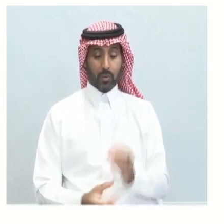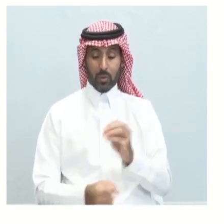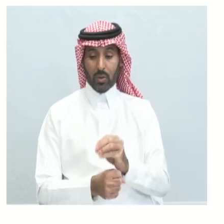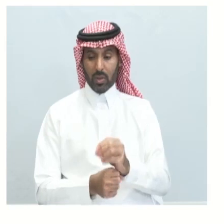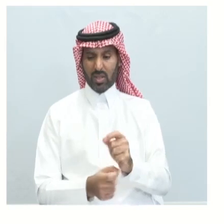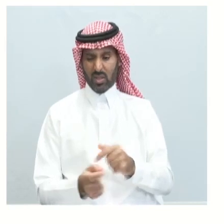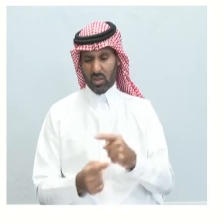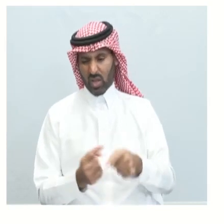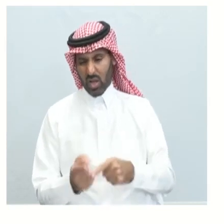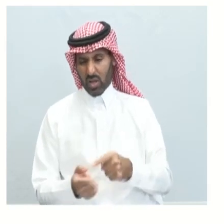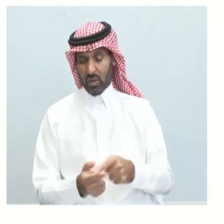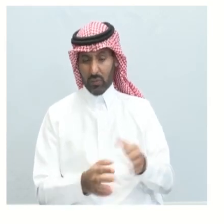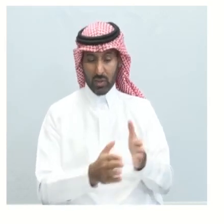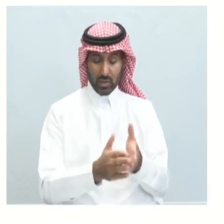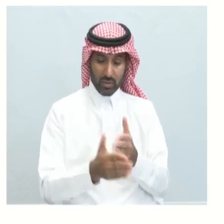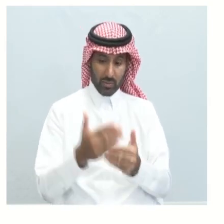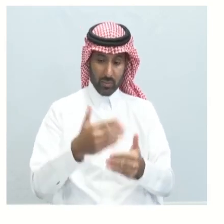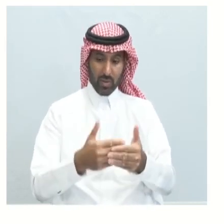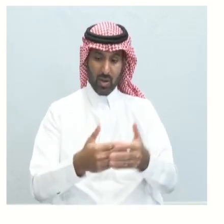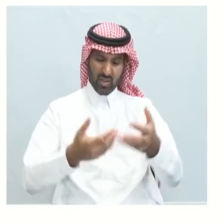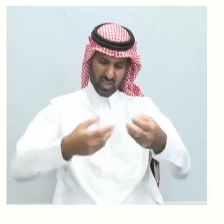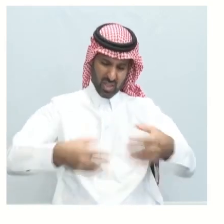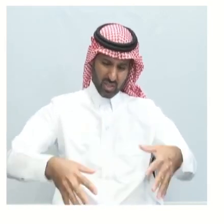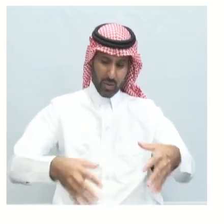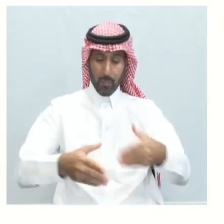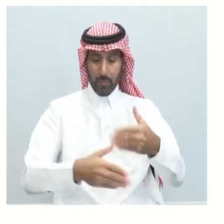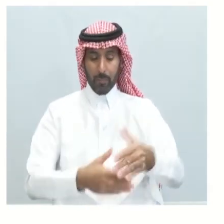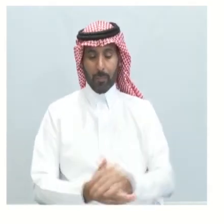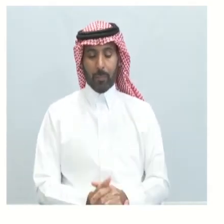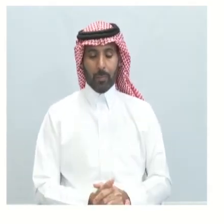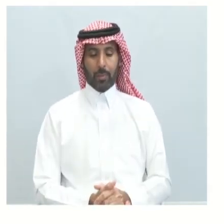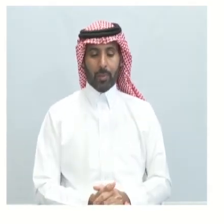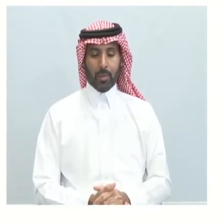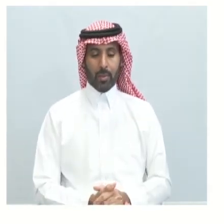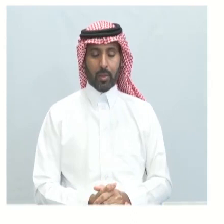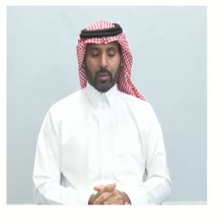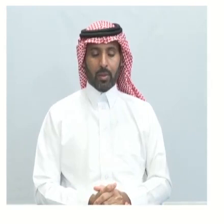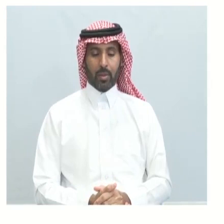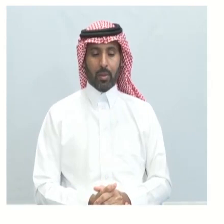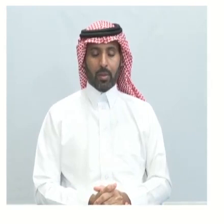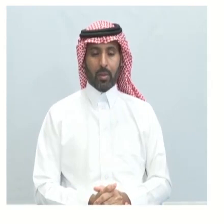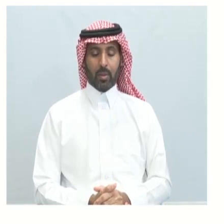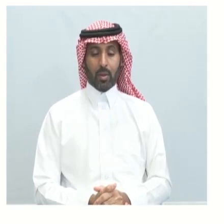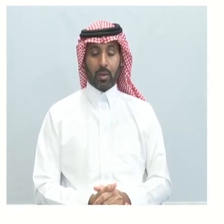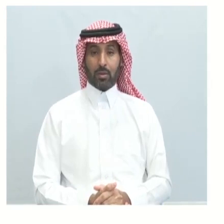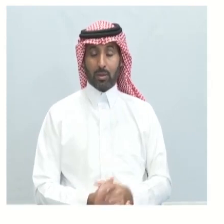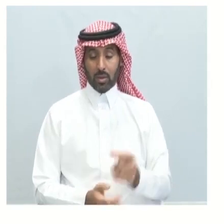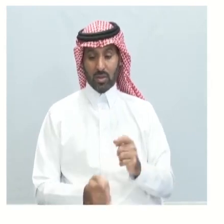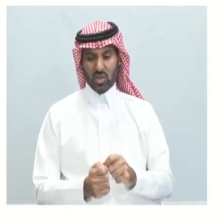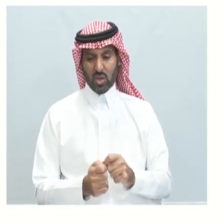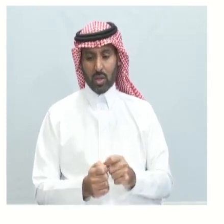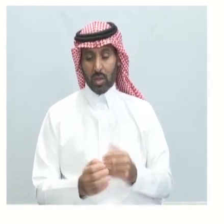تكتونيه وحركات بناء وهدم متلاحقه ويعتقد بان تكون الدرع العربي قد